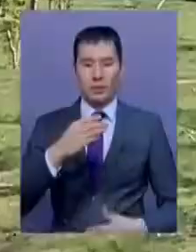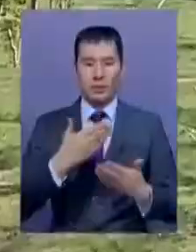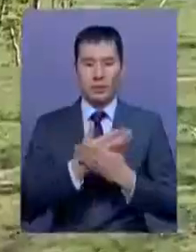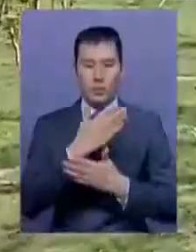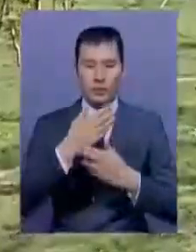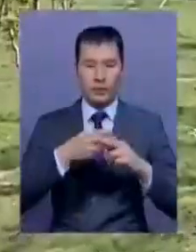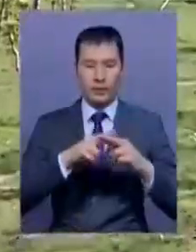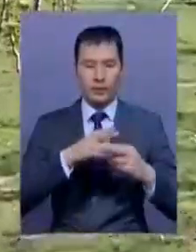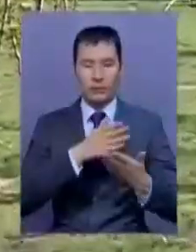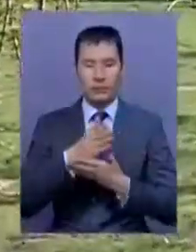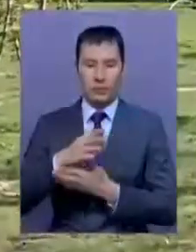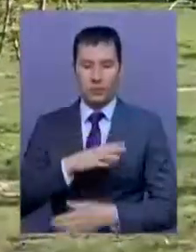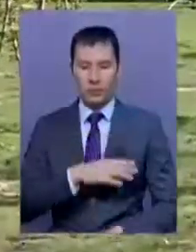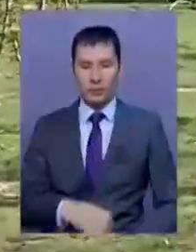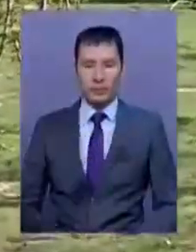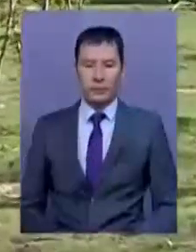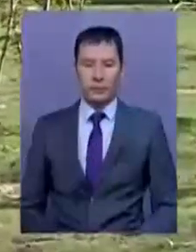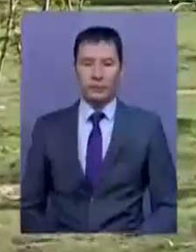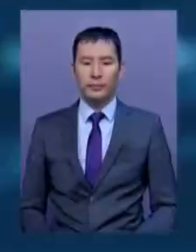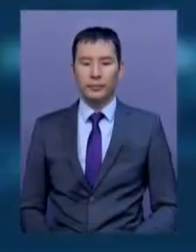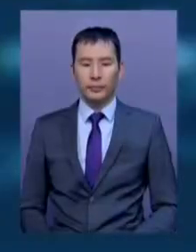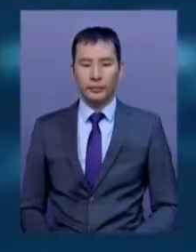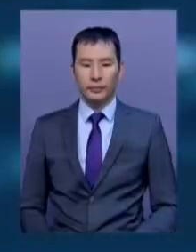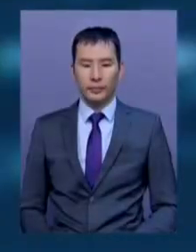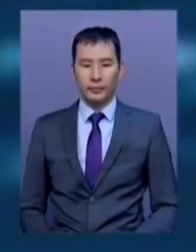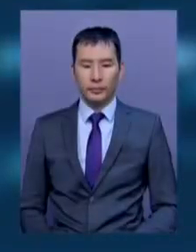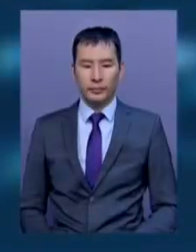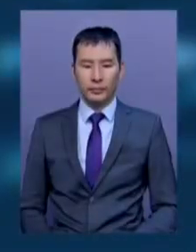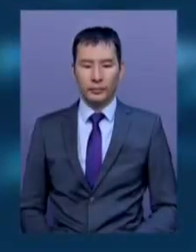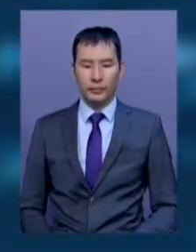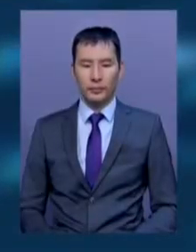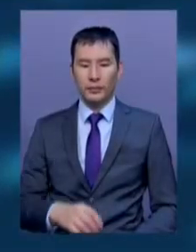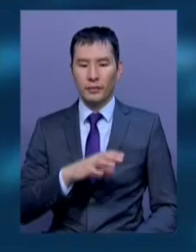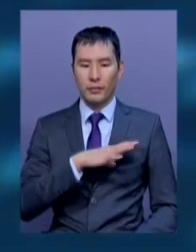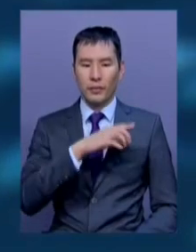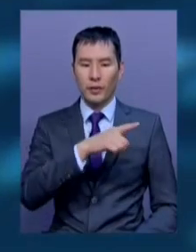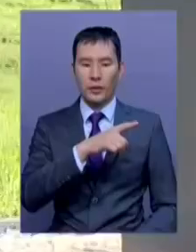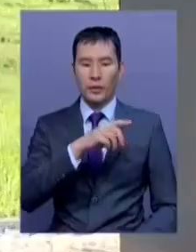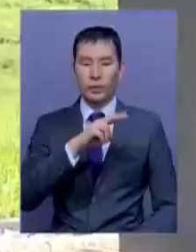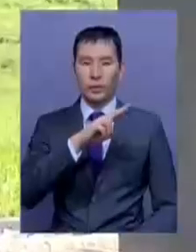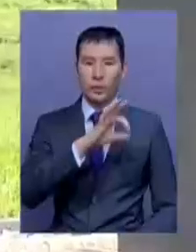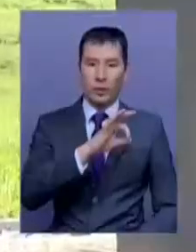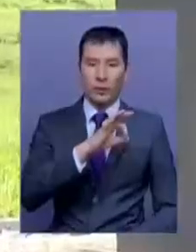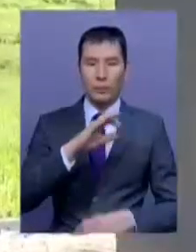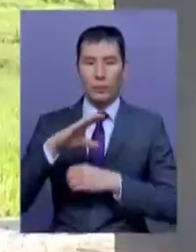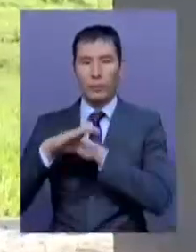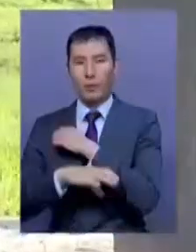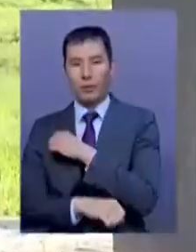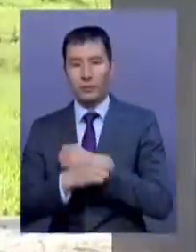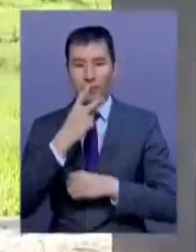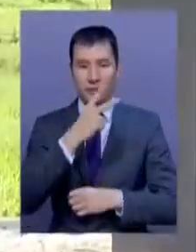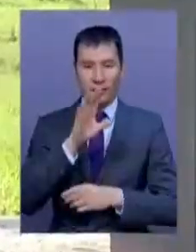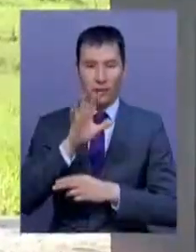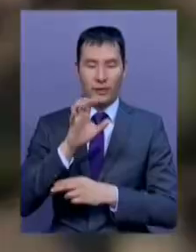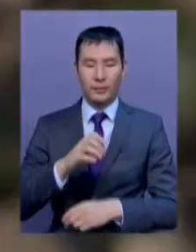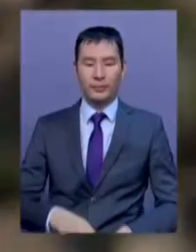аралады. Бұрын мемлекеттік бағдарлама бойынша үйлер салынған тұста бұл аумақ қоқыс жинайтын алаң болған еді. Енді міне құрылыс аяқталып, 1 гектардан астам